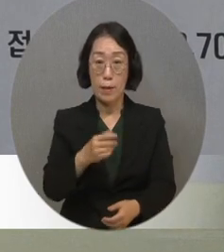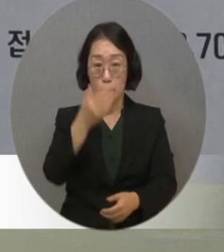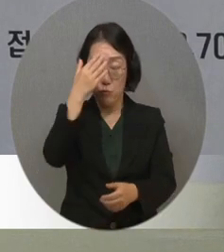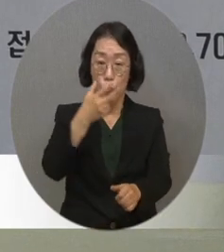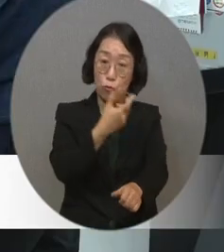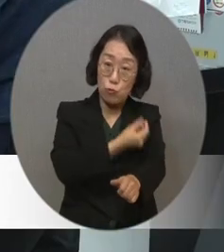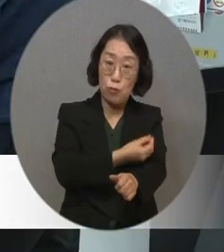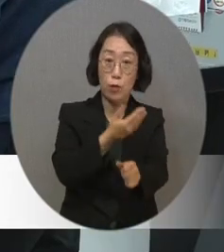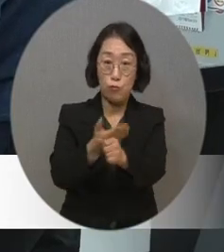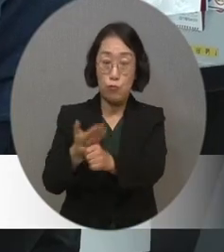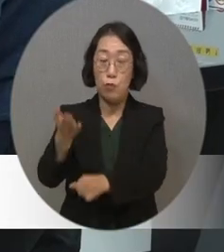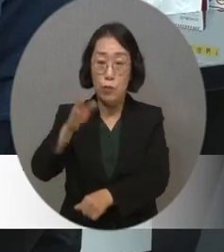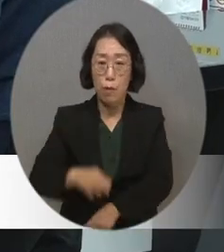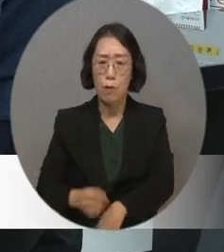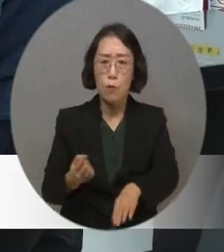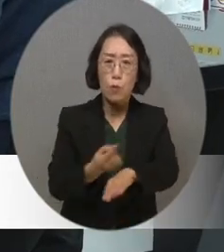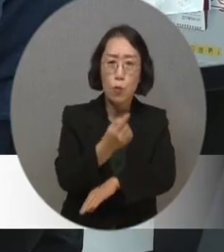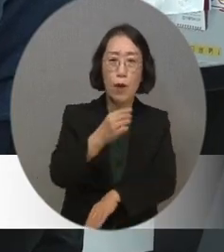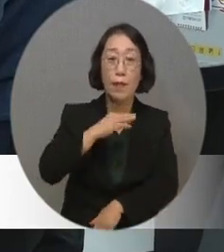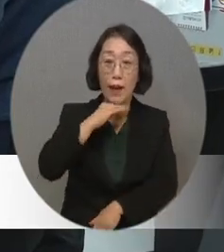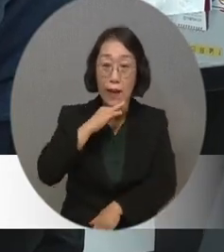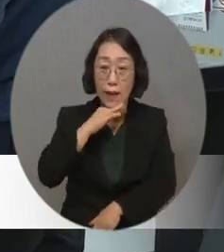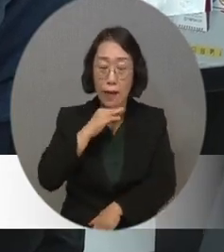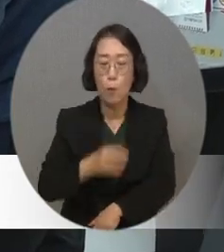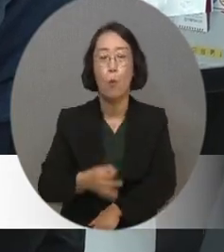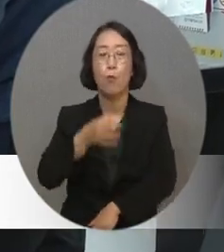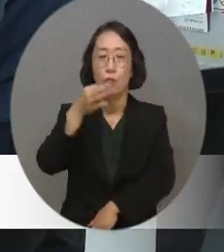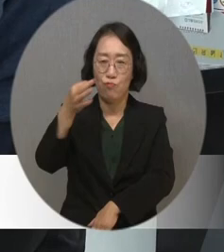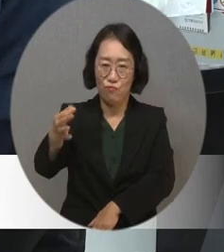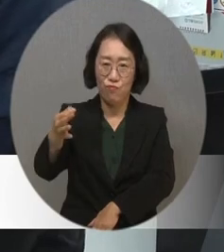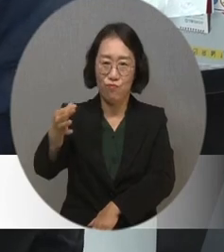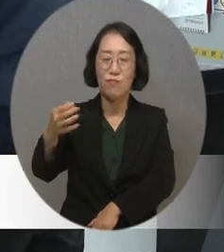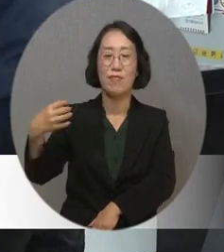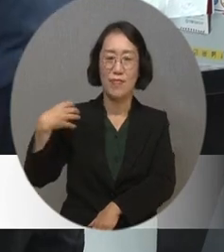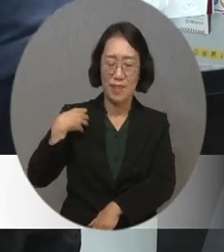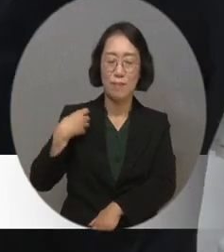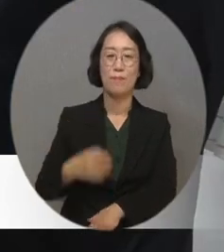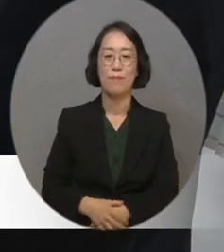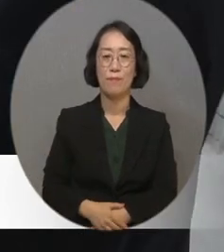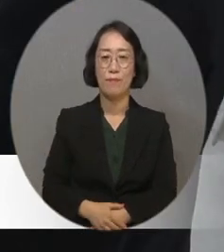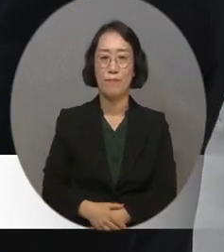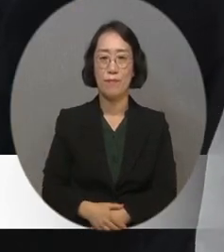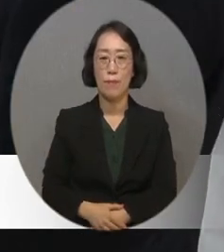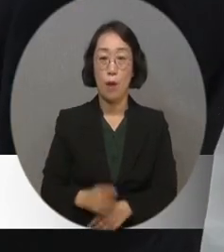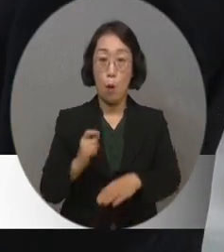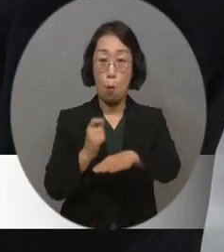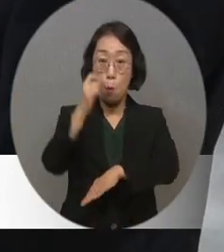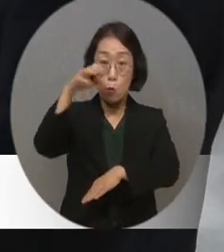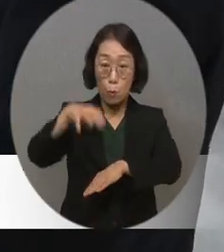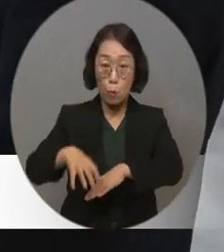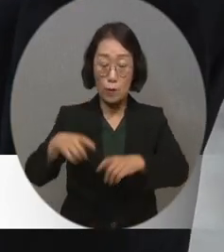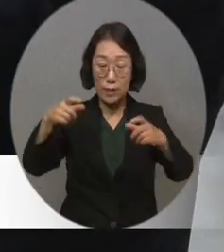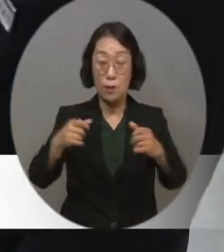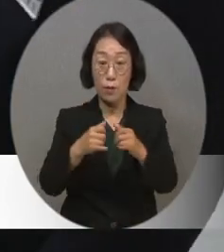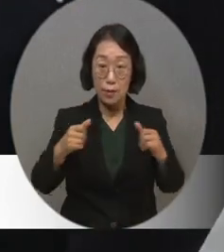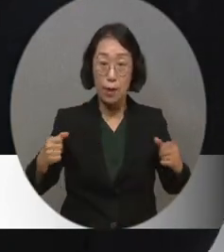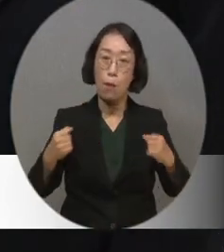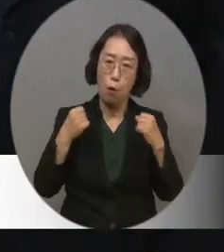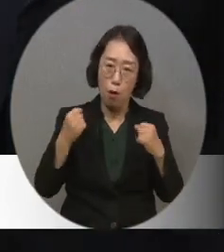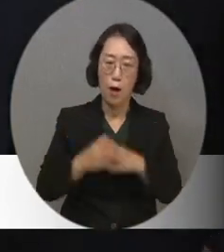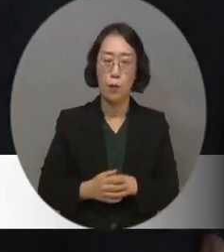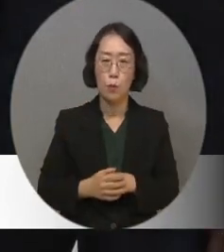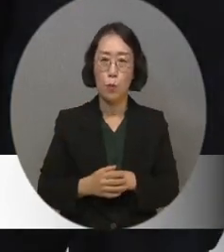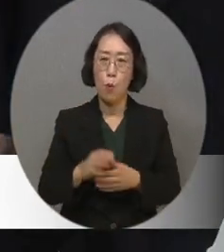있지만 그 외의 연령층은 접종 비용을 자부담해야 합니다 고군은 국민들의 건강증진과